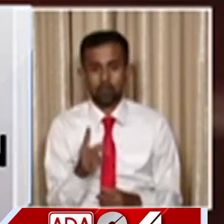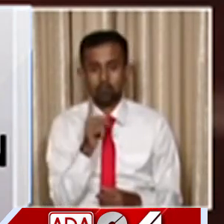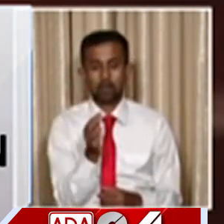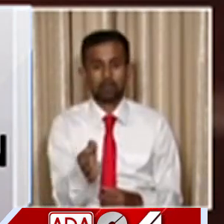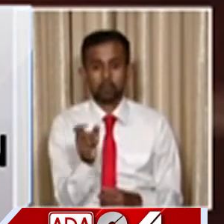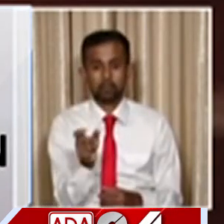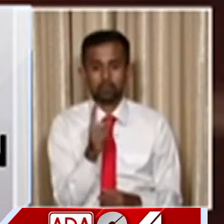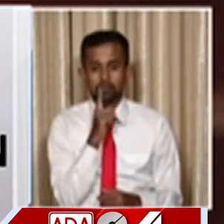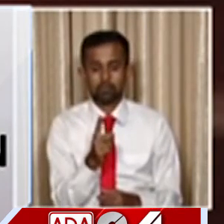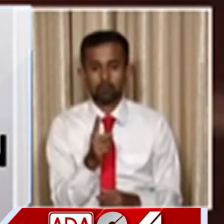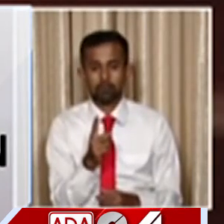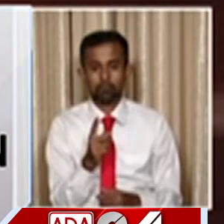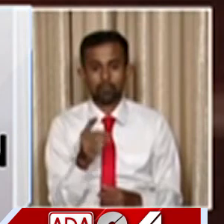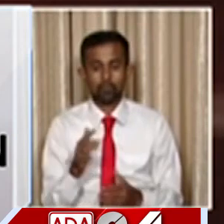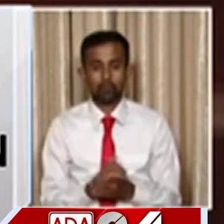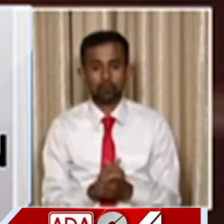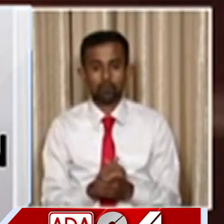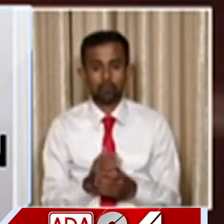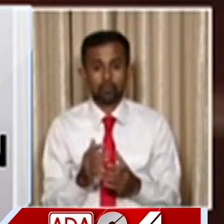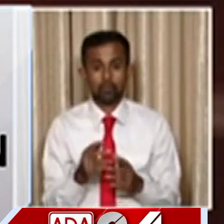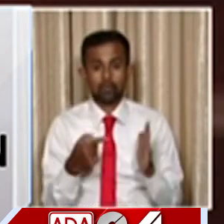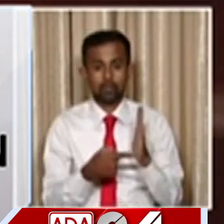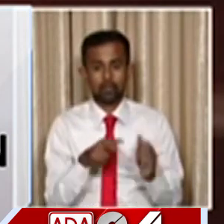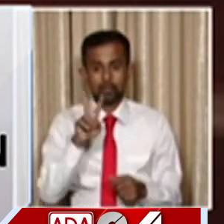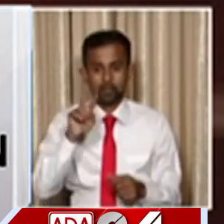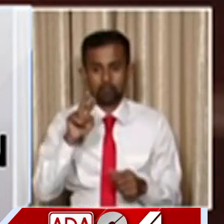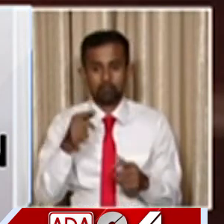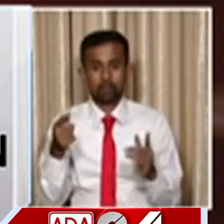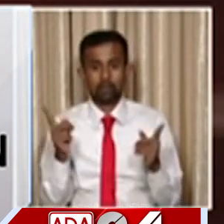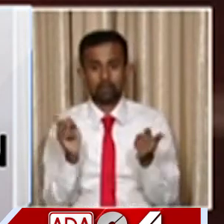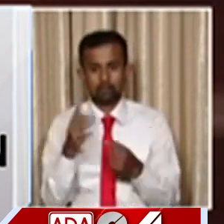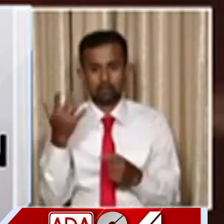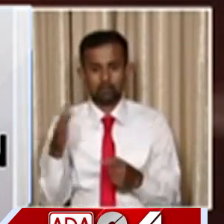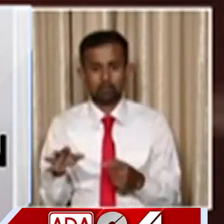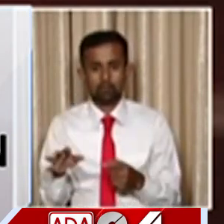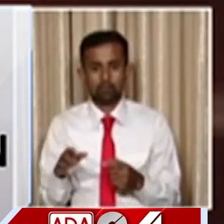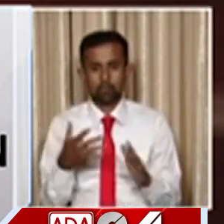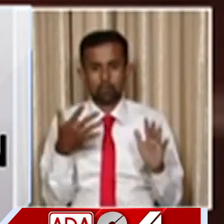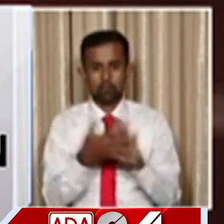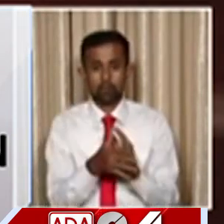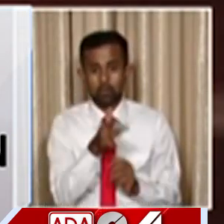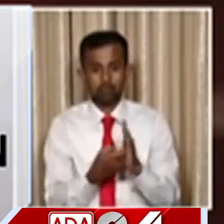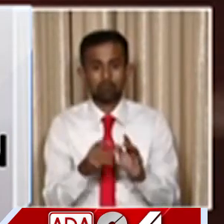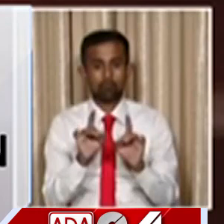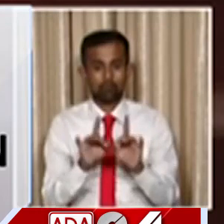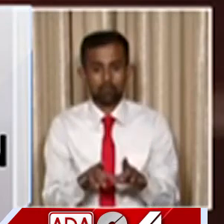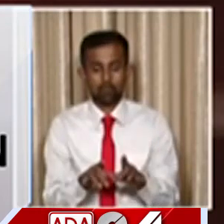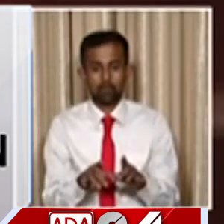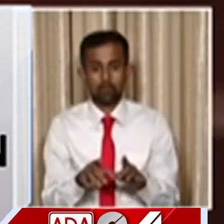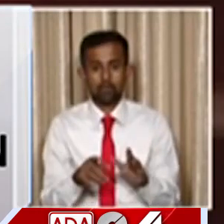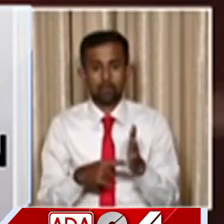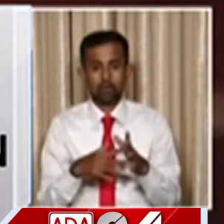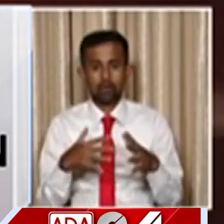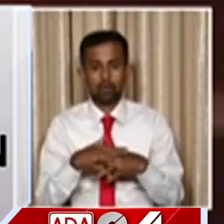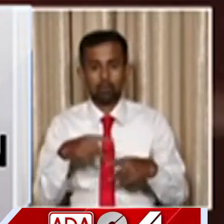තහනම් නියෝගය තමයි World Cup T20 තරගාවලියේදී සිදුවෙච්ච දූෂණ වංචා පිළිබඳව නීතිය